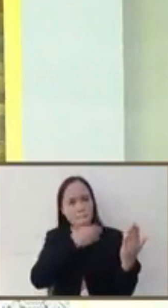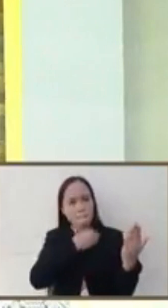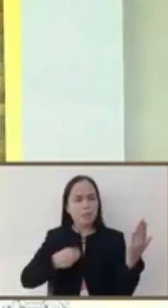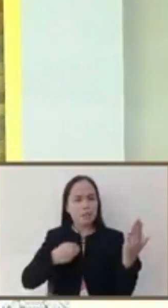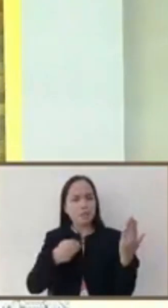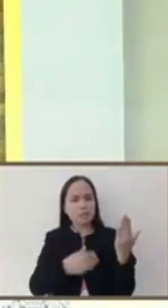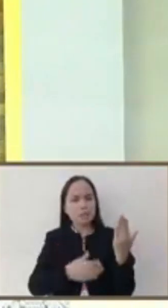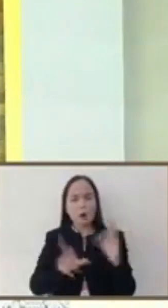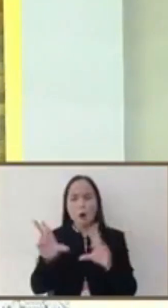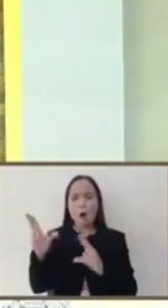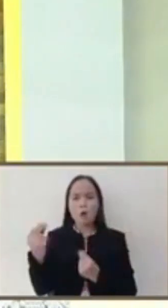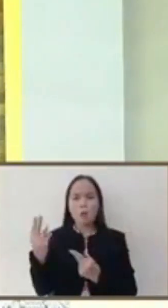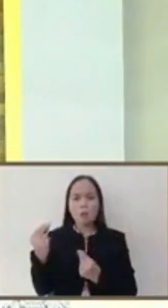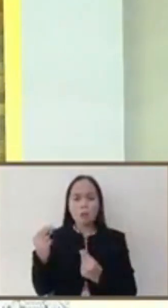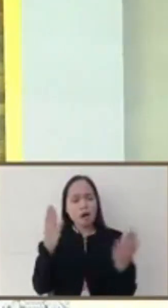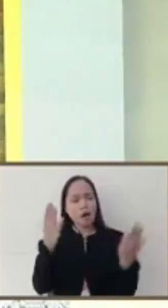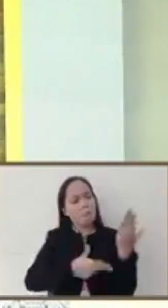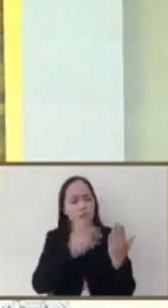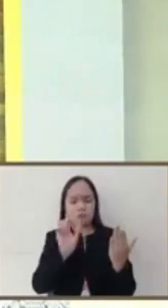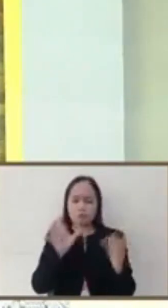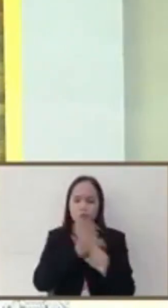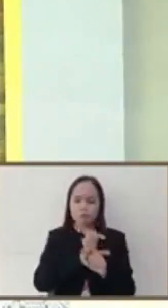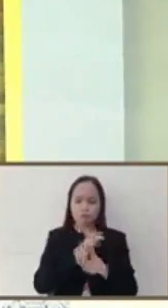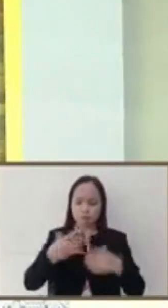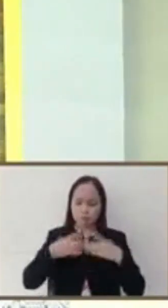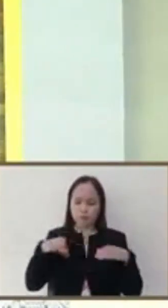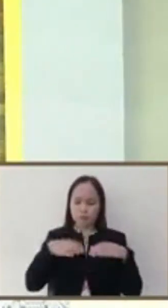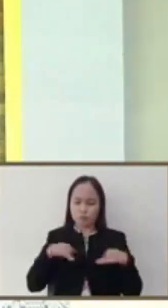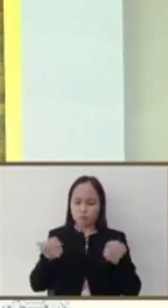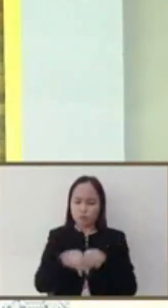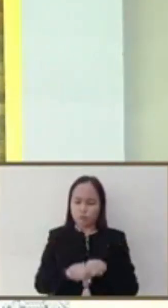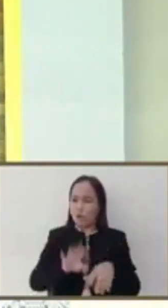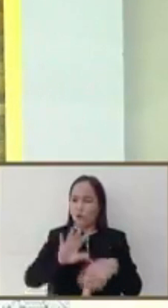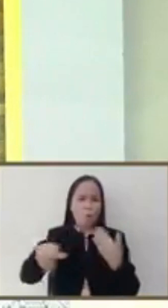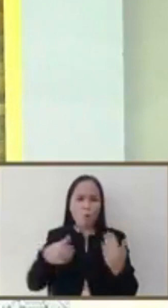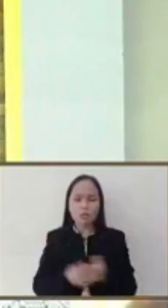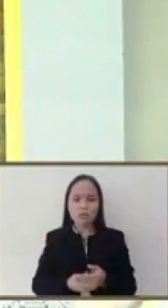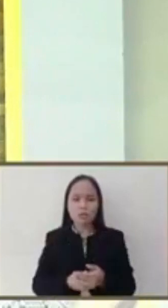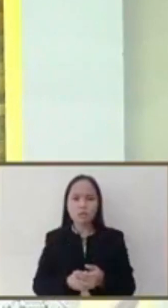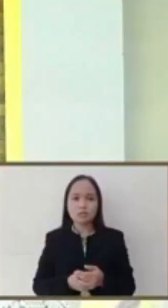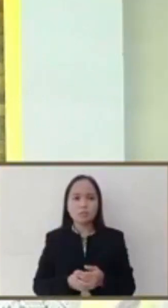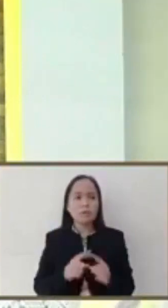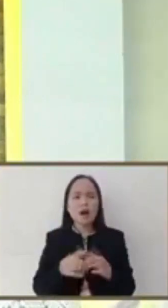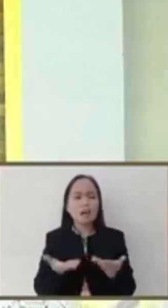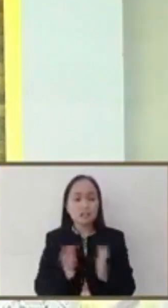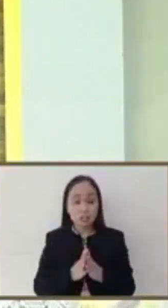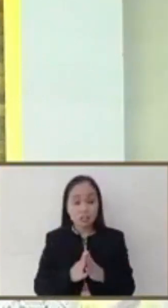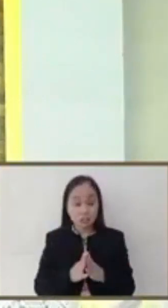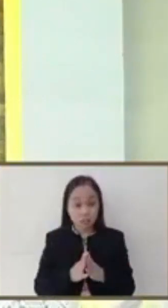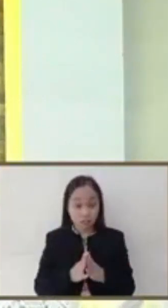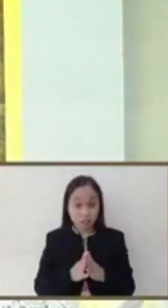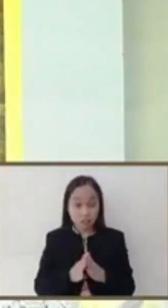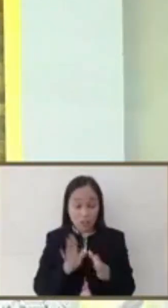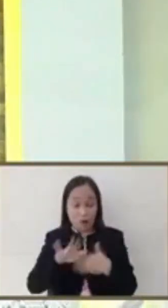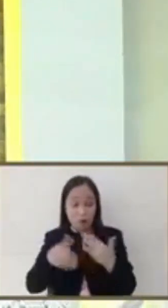ngayon, kung anong uso ngayon, anong usong damit ngayon, anong usong sapatos ngayon, lahat na lamang. You see, but ang tanong ko ngayon, naibigay mo lahat